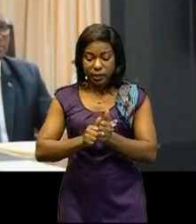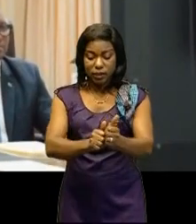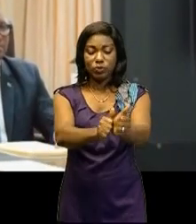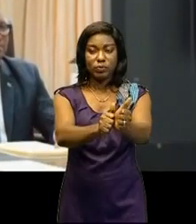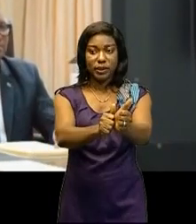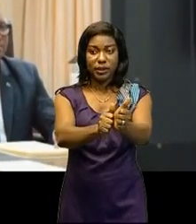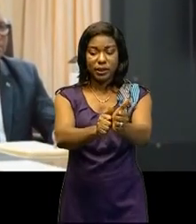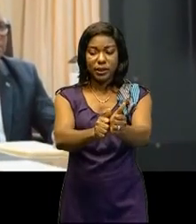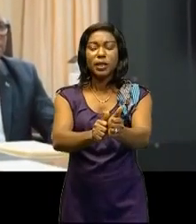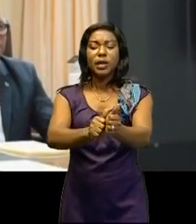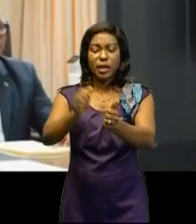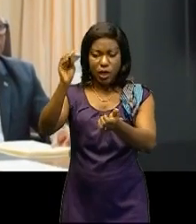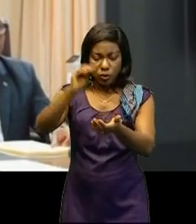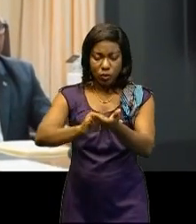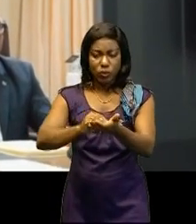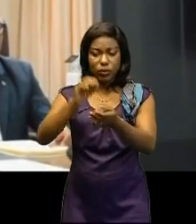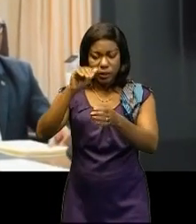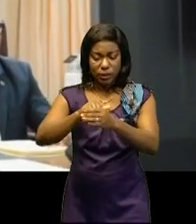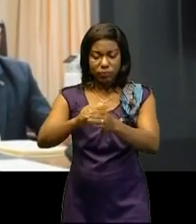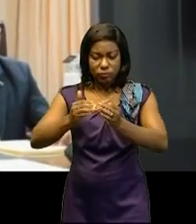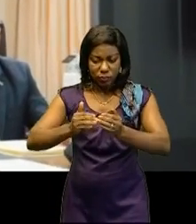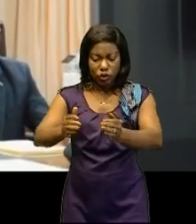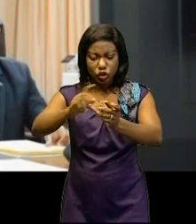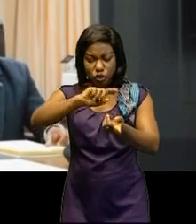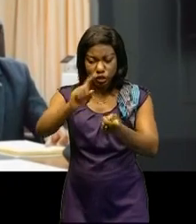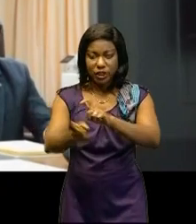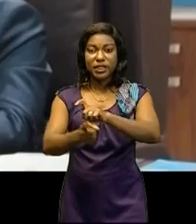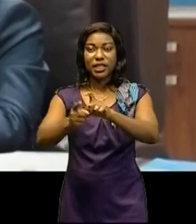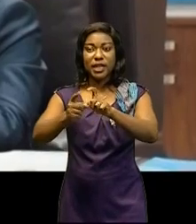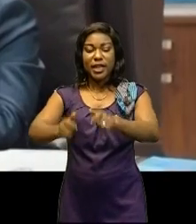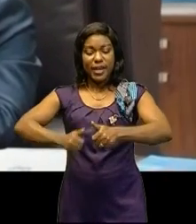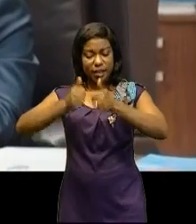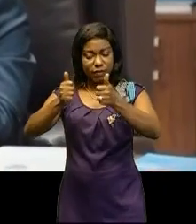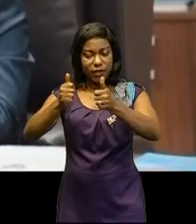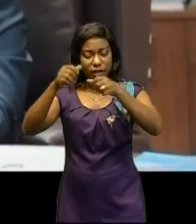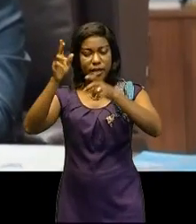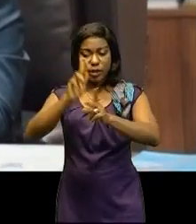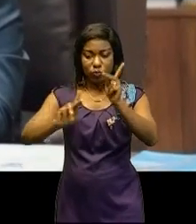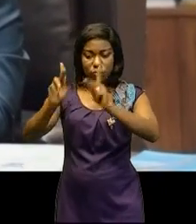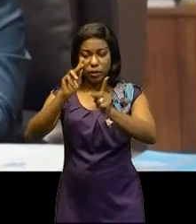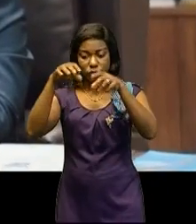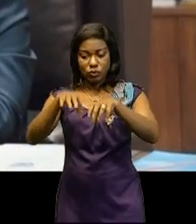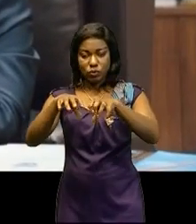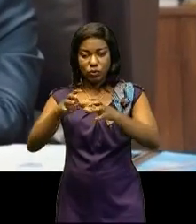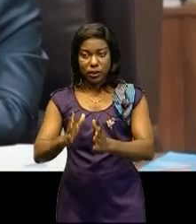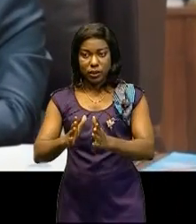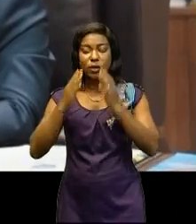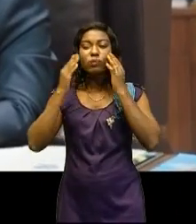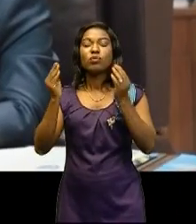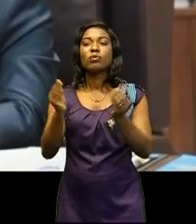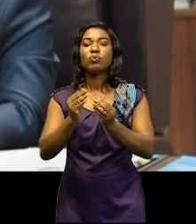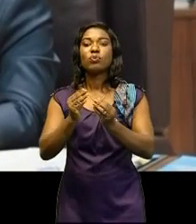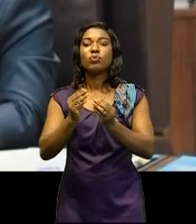davantage dans cet élan afin d'améliorer le vécu quotidien de la population. Car,